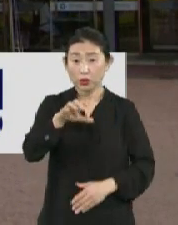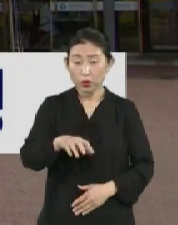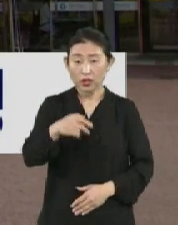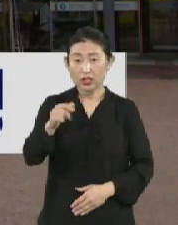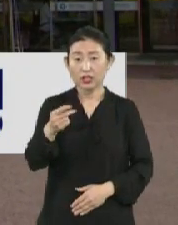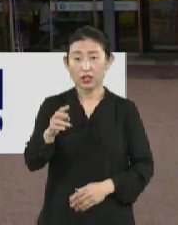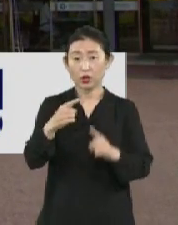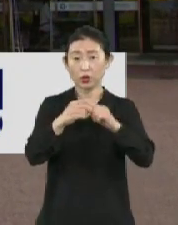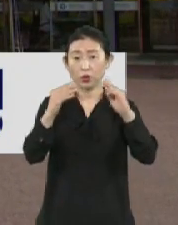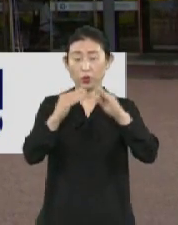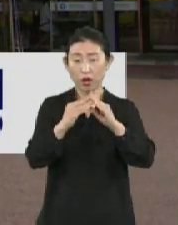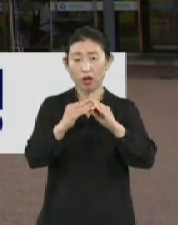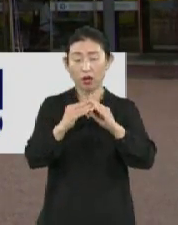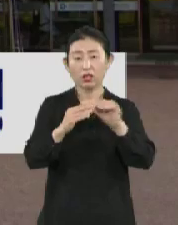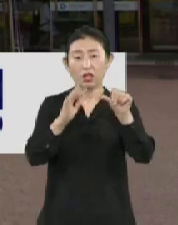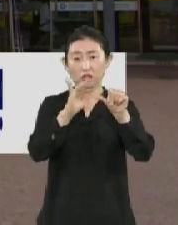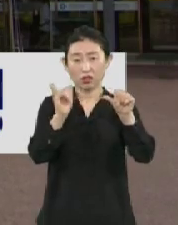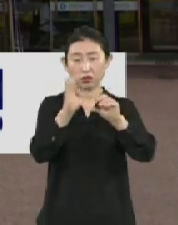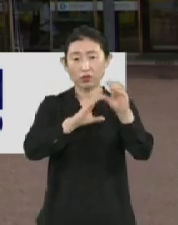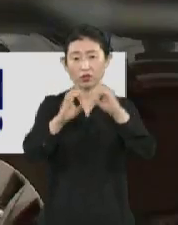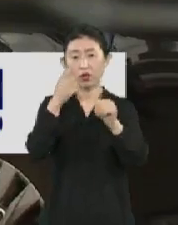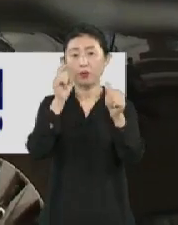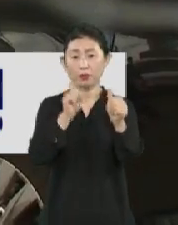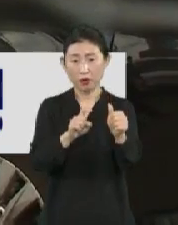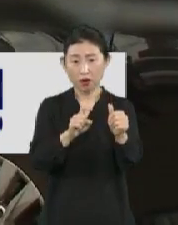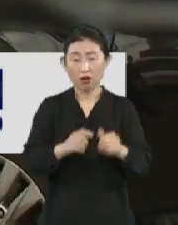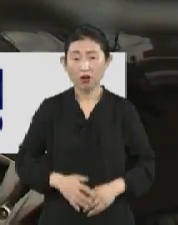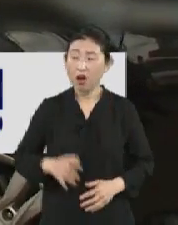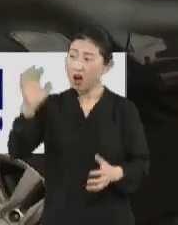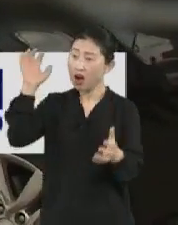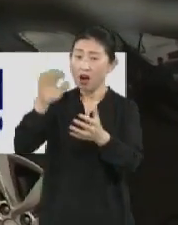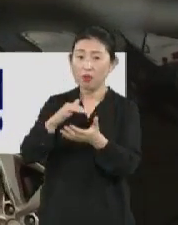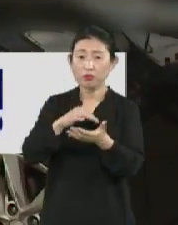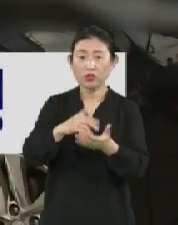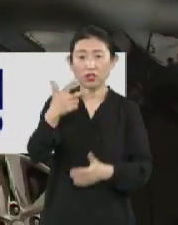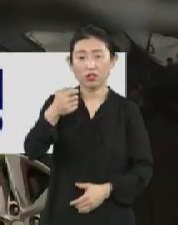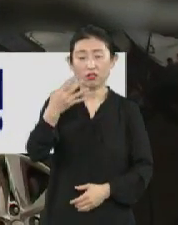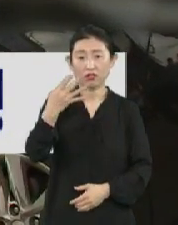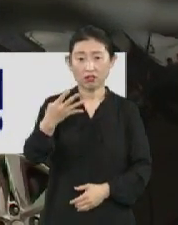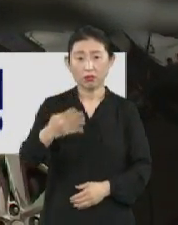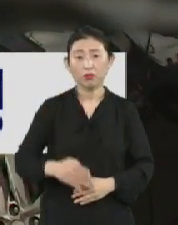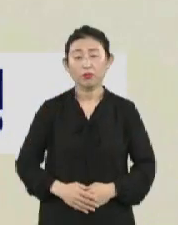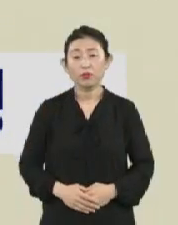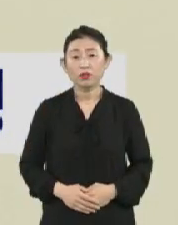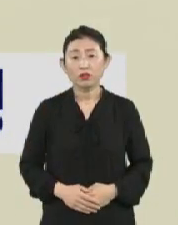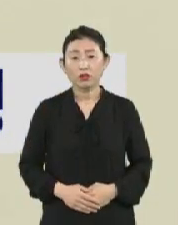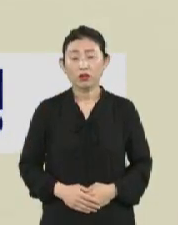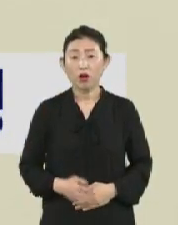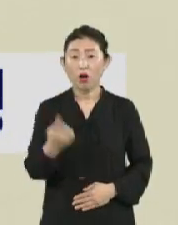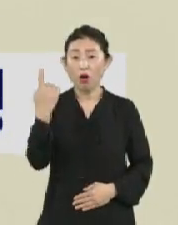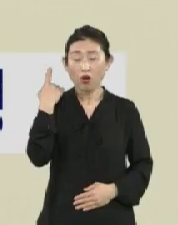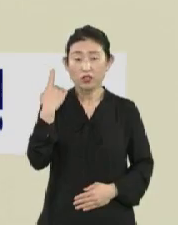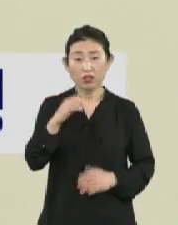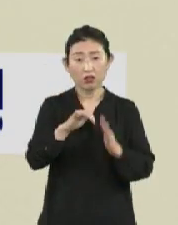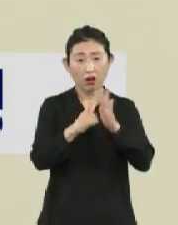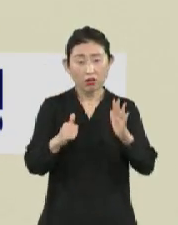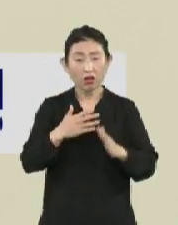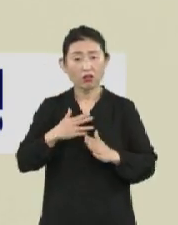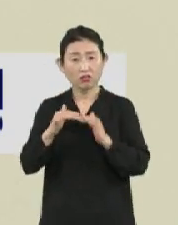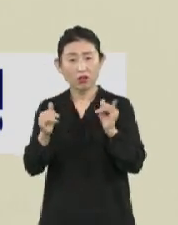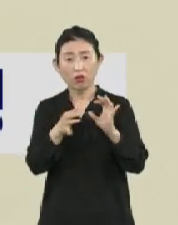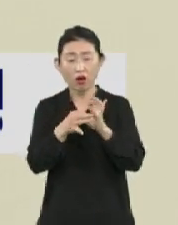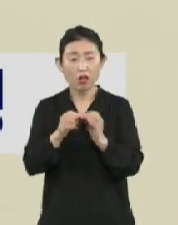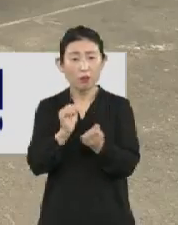오늘 스랑교회 관련자 5명이 새로 양성 판정을 받아 누적 확진자가 74명으로 늘었고, 어제 가족과